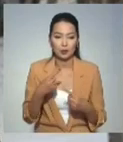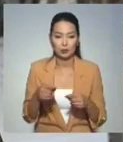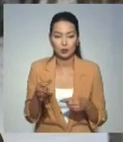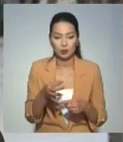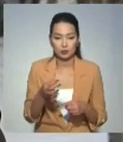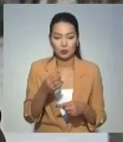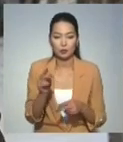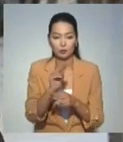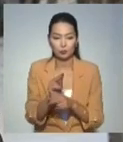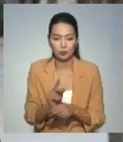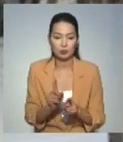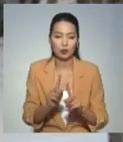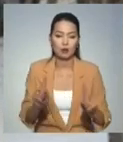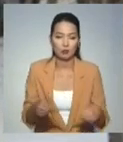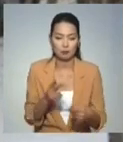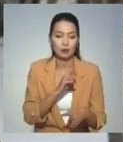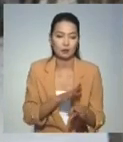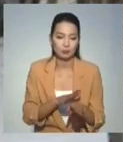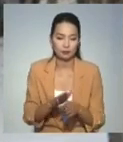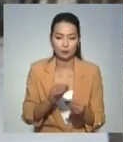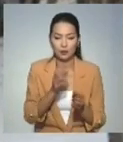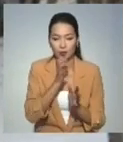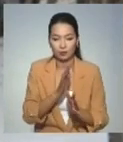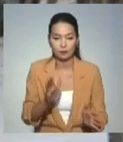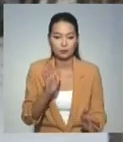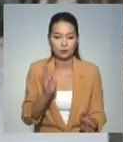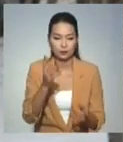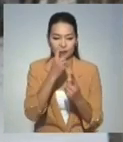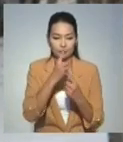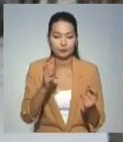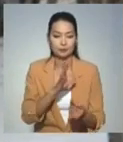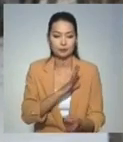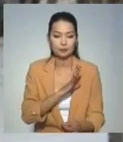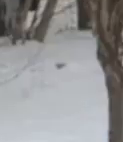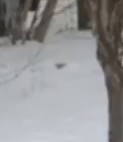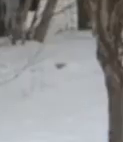1-2 күнде жағдай қалыпқа келеді. Бақыт Рахметова, Нұркен Жалмұхан, Астана Таймс, Ақтөбеден.